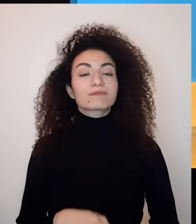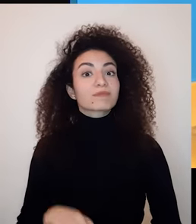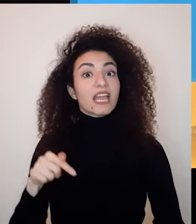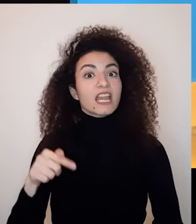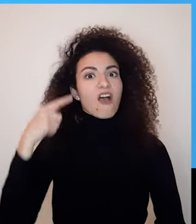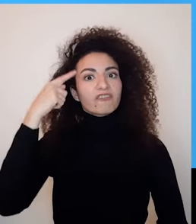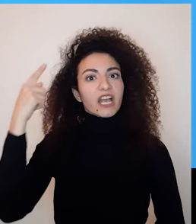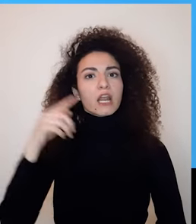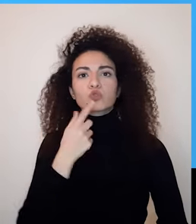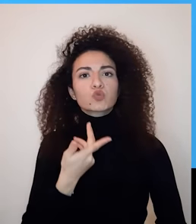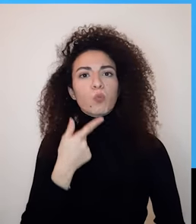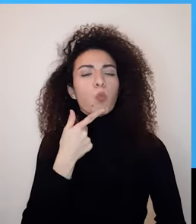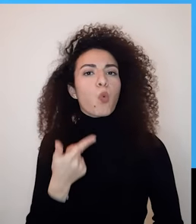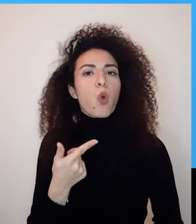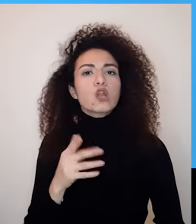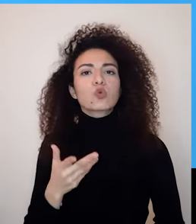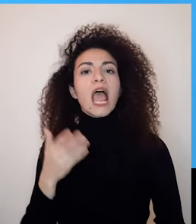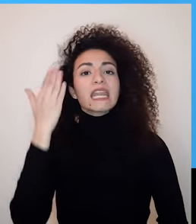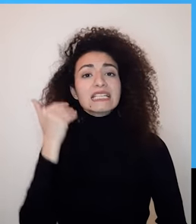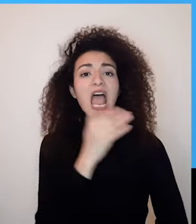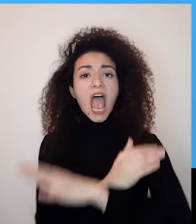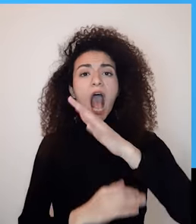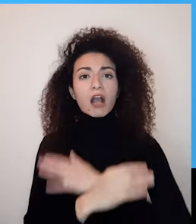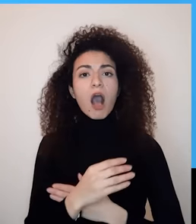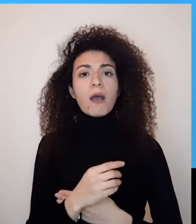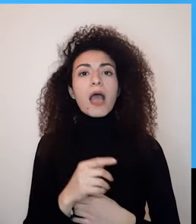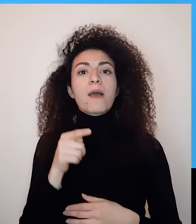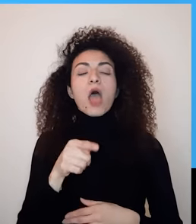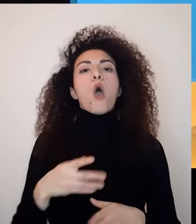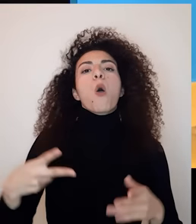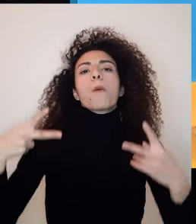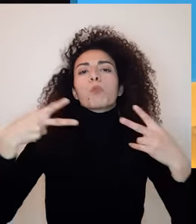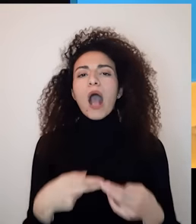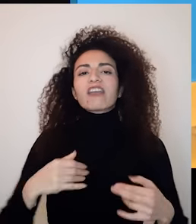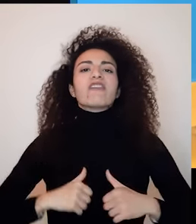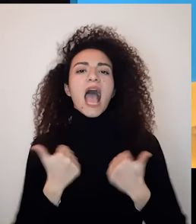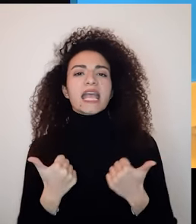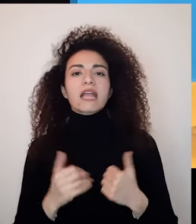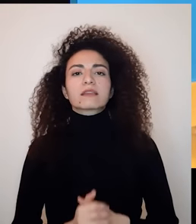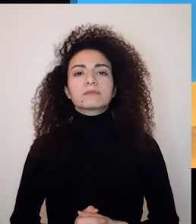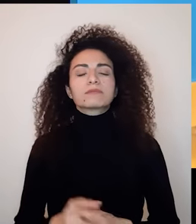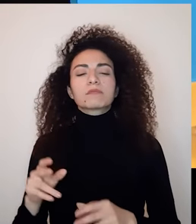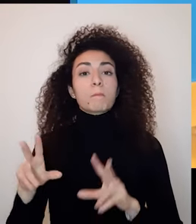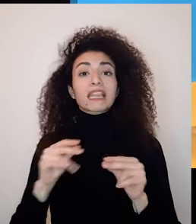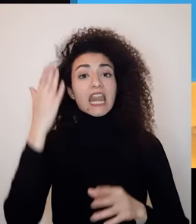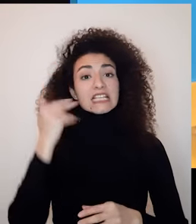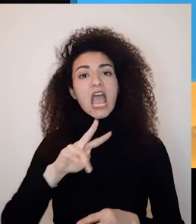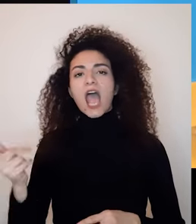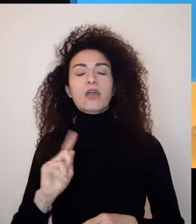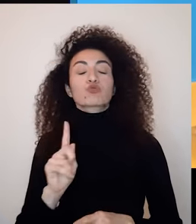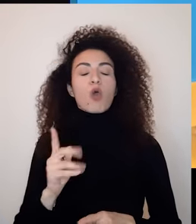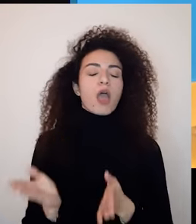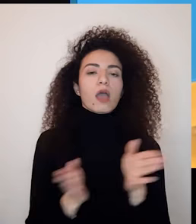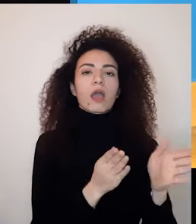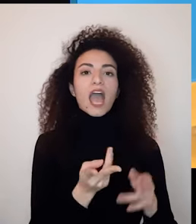من أولوياتهم. هذا المعتقد بينطلق من فكرة أنه الإعاقة بتحد النساء بخياراتهم وبتمنعهم من أنه يعيشوا حياتهم مثل باقي النساء،